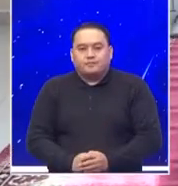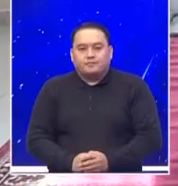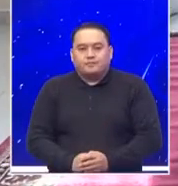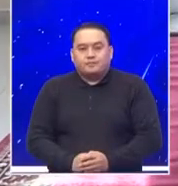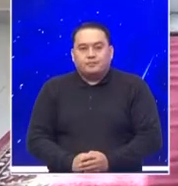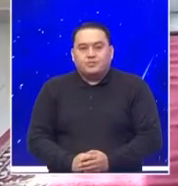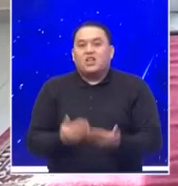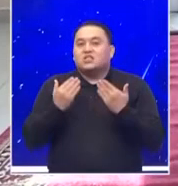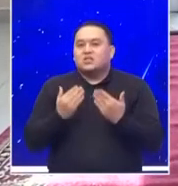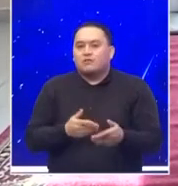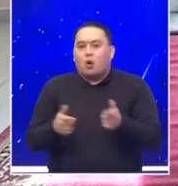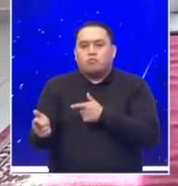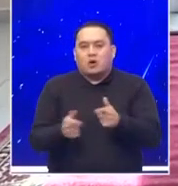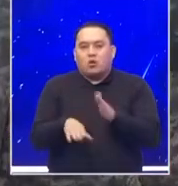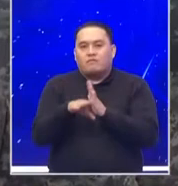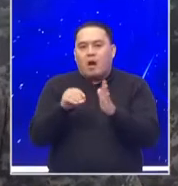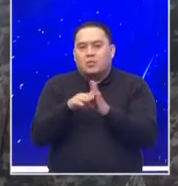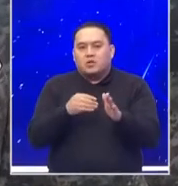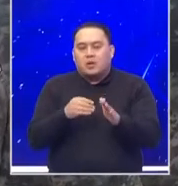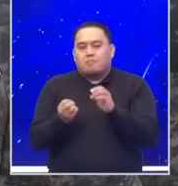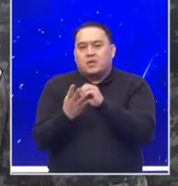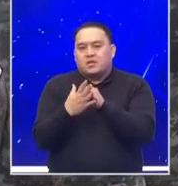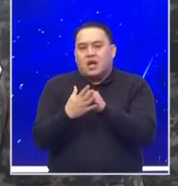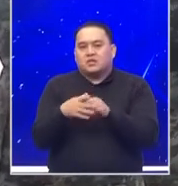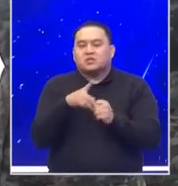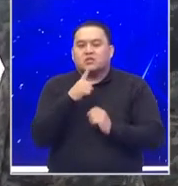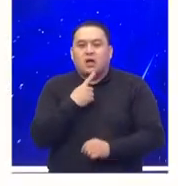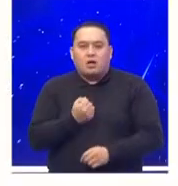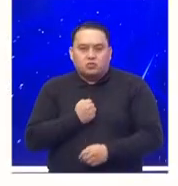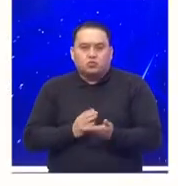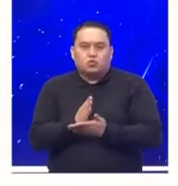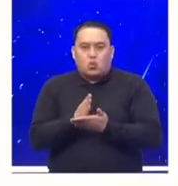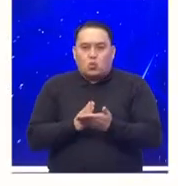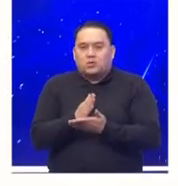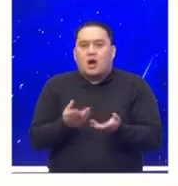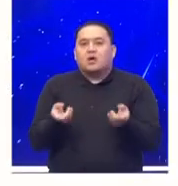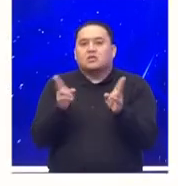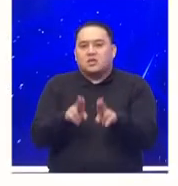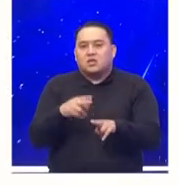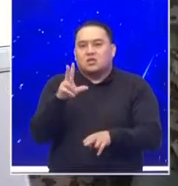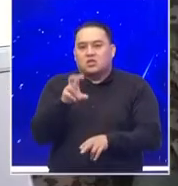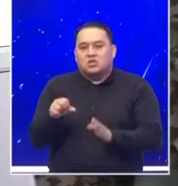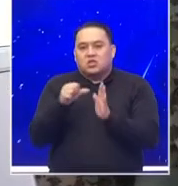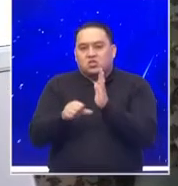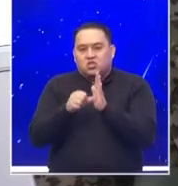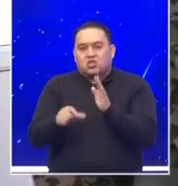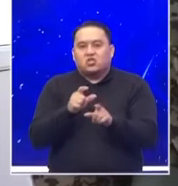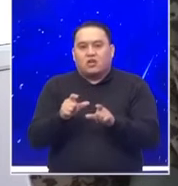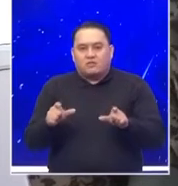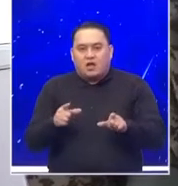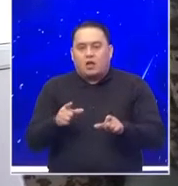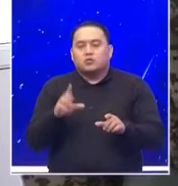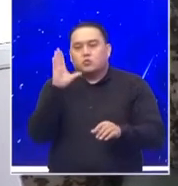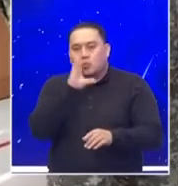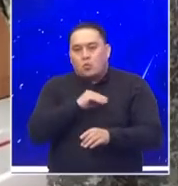слову сегодня подготовка к выборам пришли около 15 солдат срочной службы и оставшиеся 360 военнослужащих также